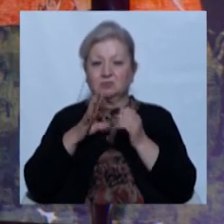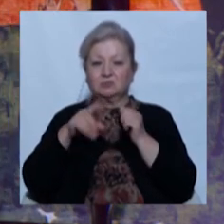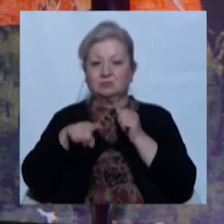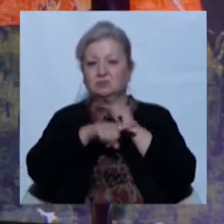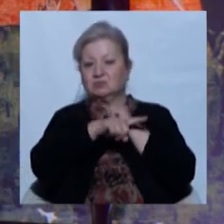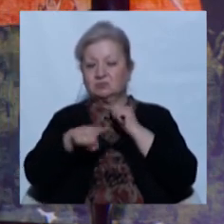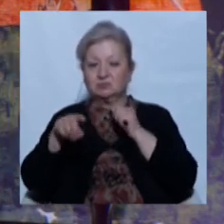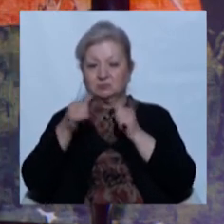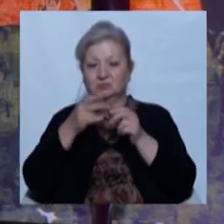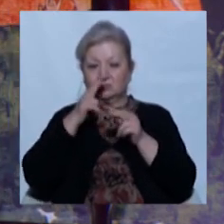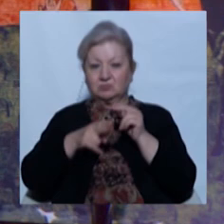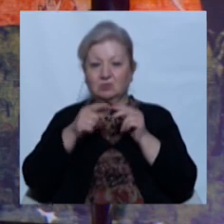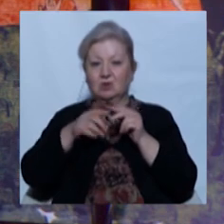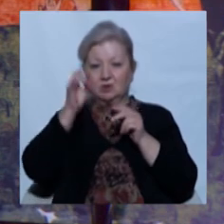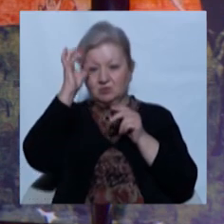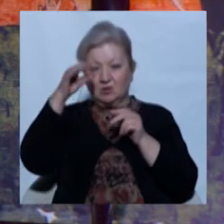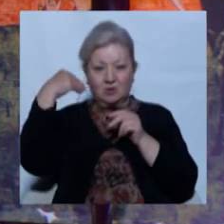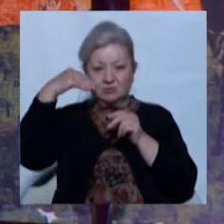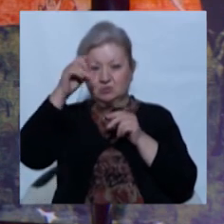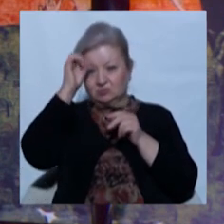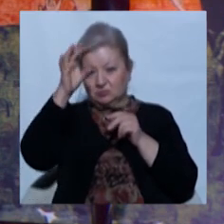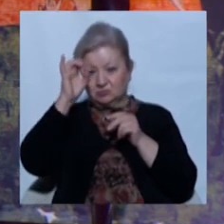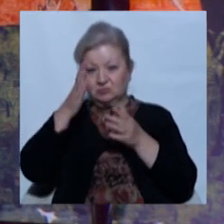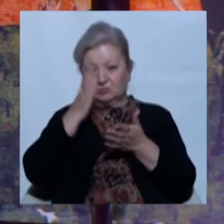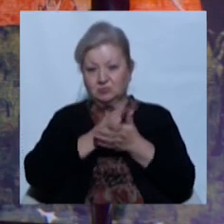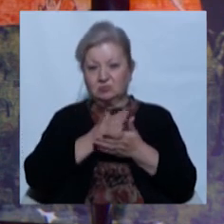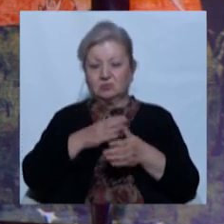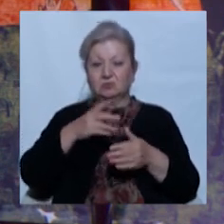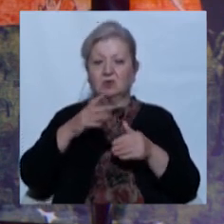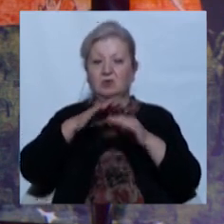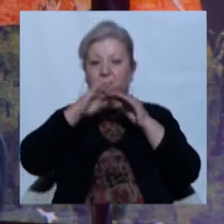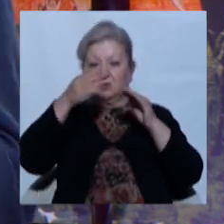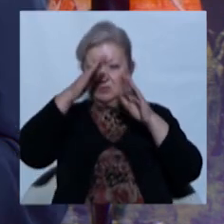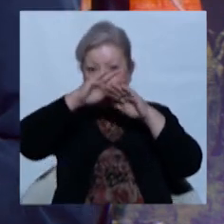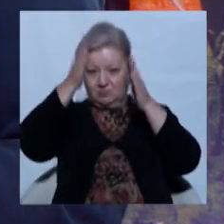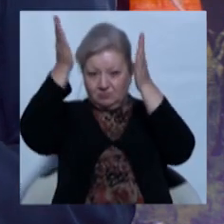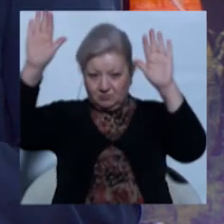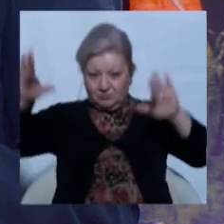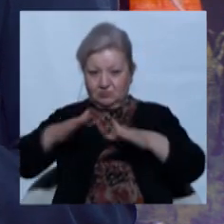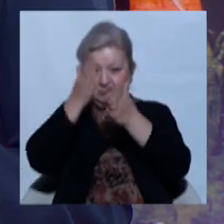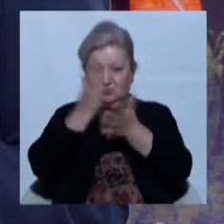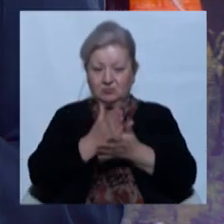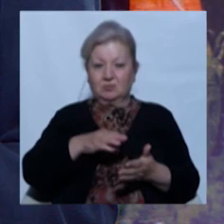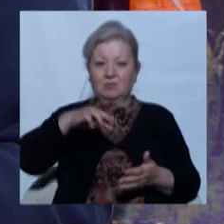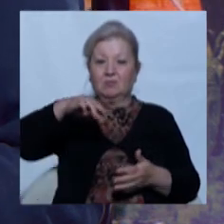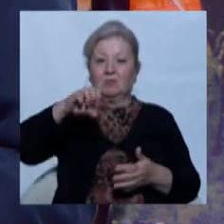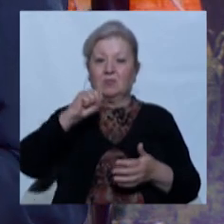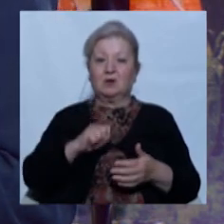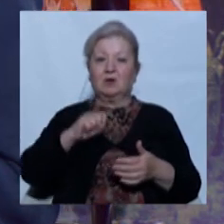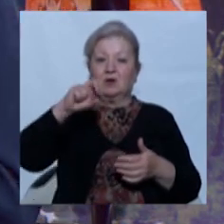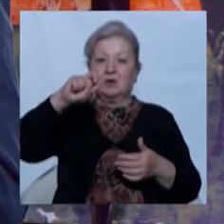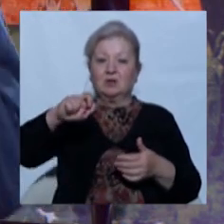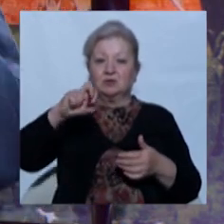უკანასკნელითაც დავასრულებ, აჭარა ცნობილია, აჭარაში არის ერთი ხეობა, მაჭახელას ხეობა და ეს მაჭახელა არის ცნობილი